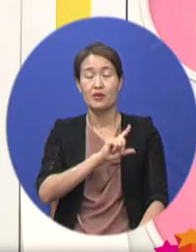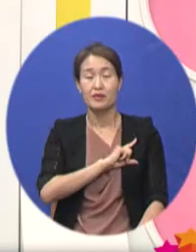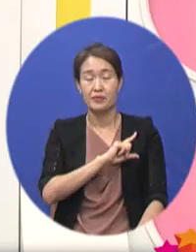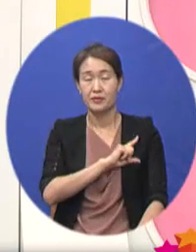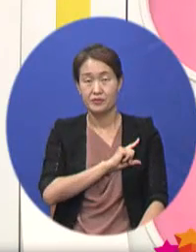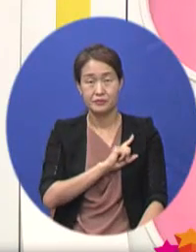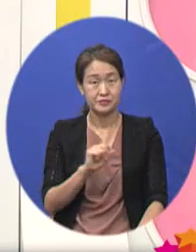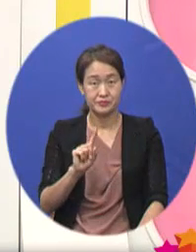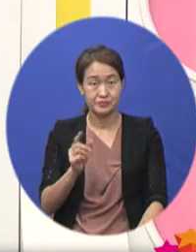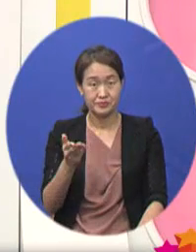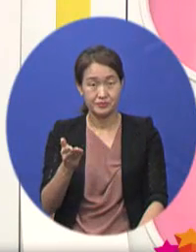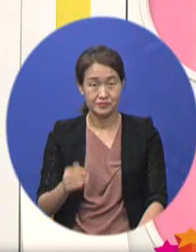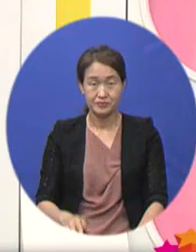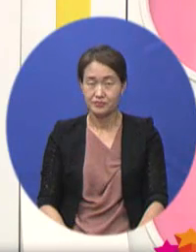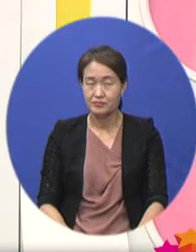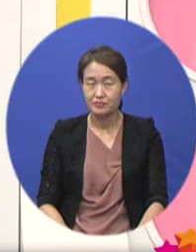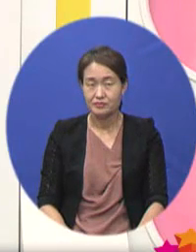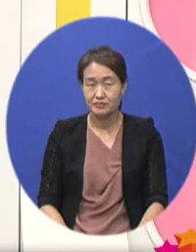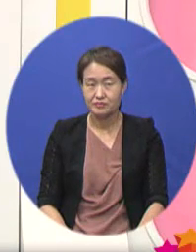노래는요?